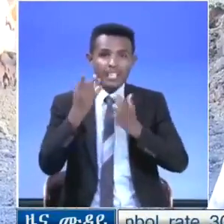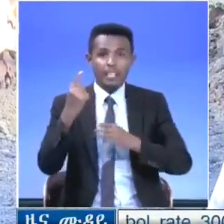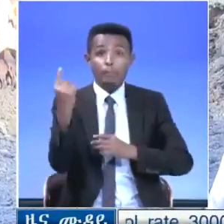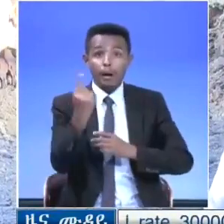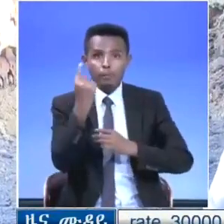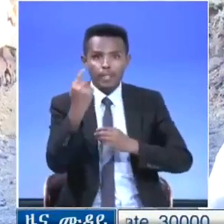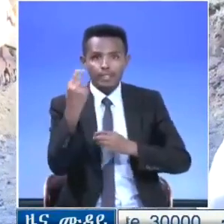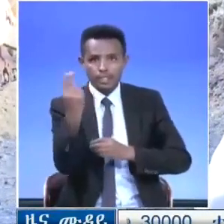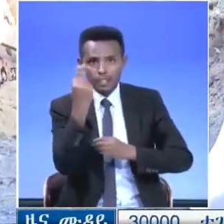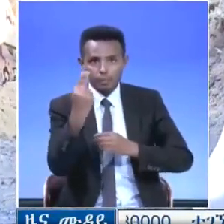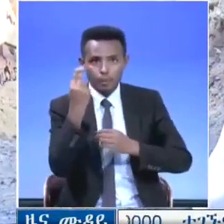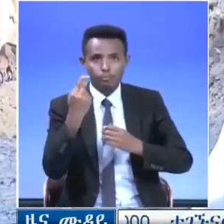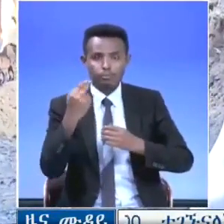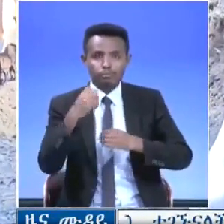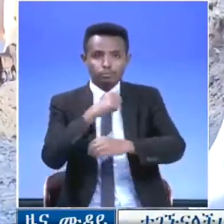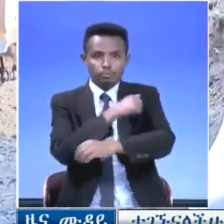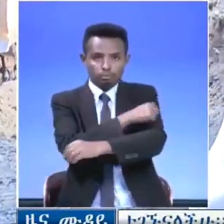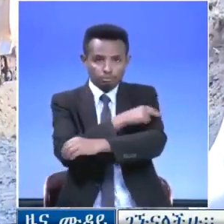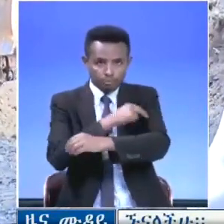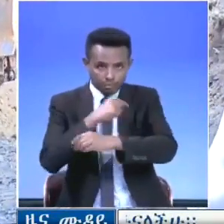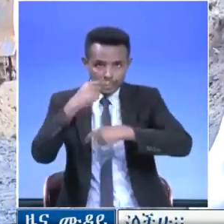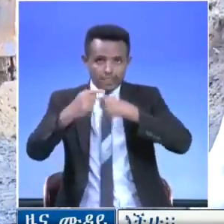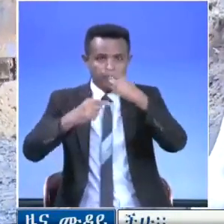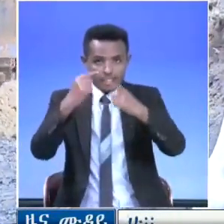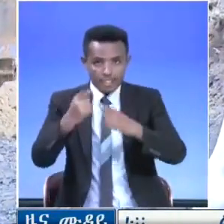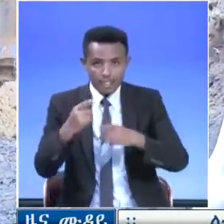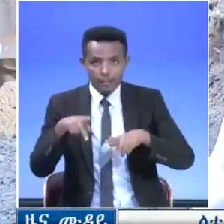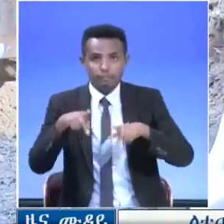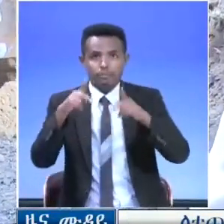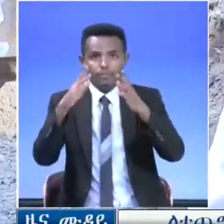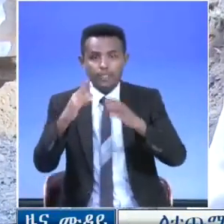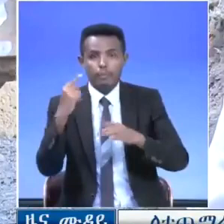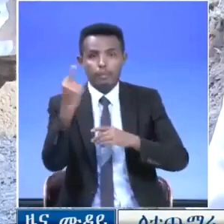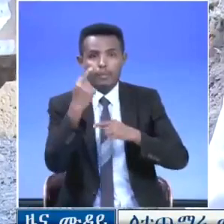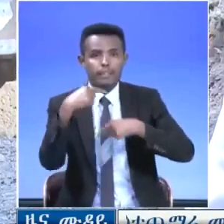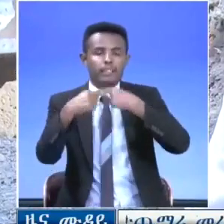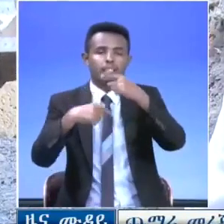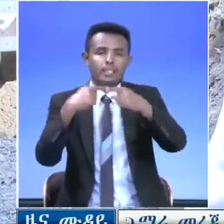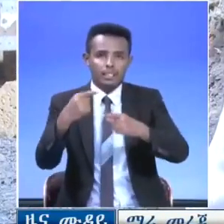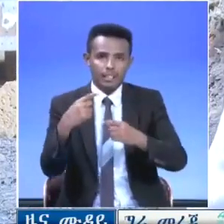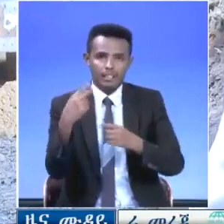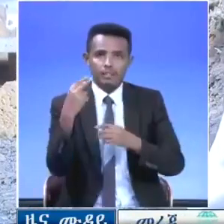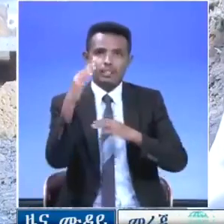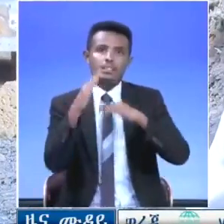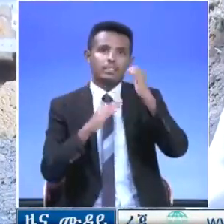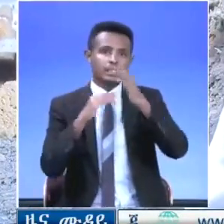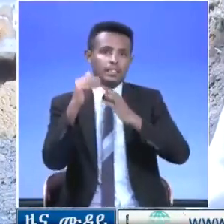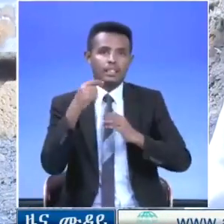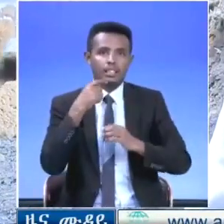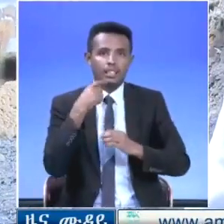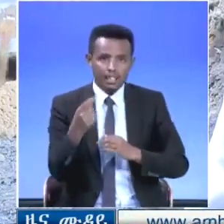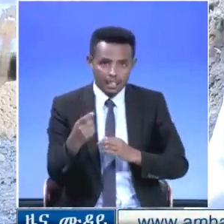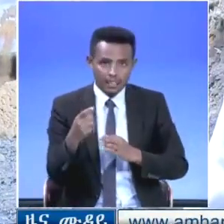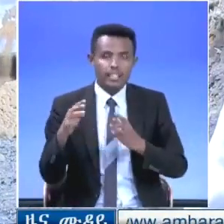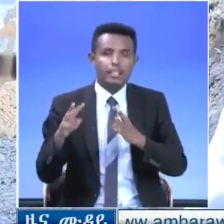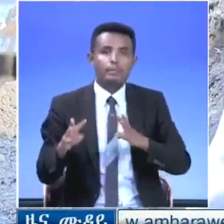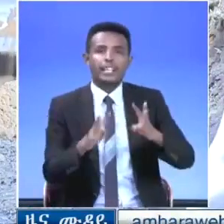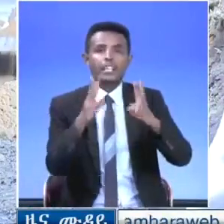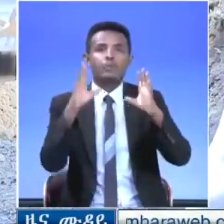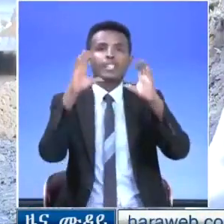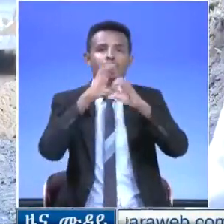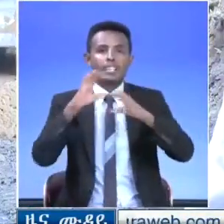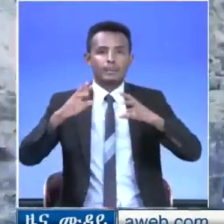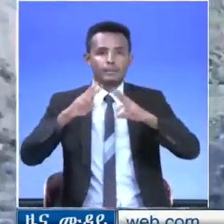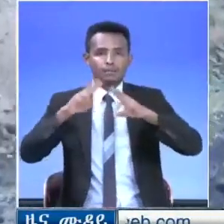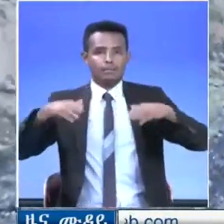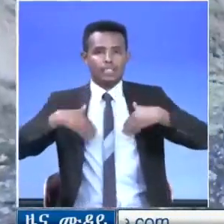ይታከማል። ደግሞ አርሶ አደሩም ቢታመም ደግሞ በአምቡላንስ ዘልቆ ይታከማል እንላለን። እኛ አሁን ይህ መንገድ ተጠናቀቀልን